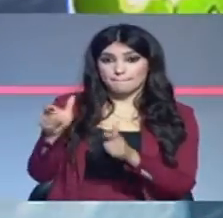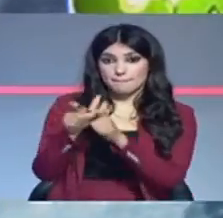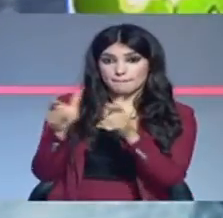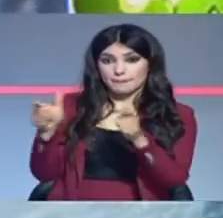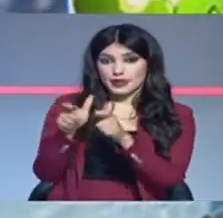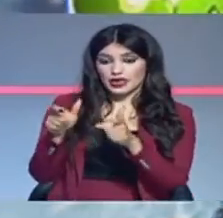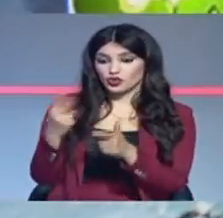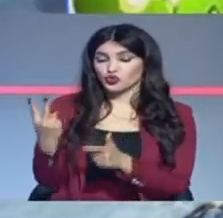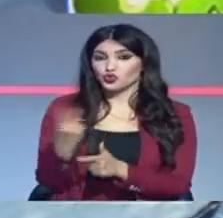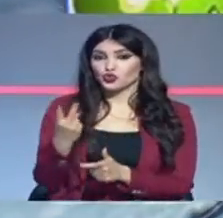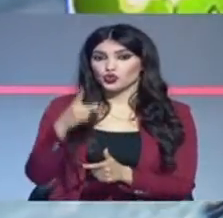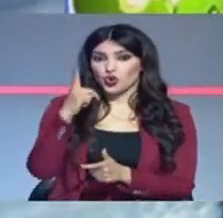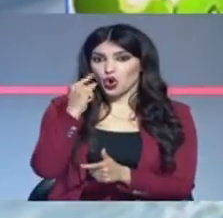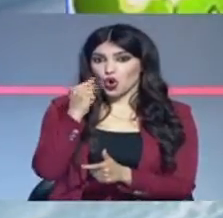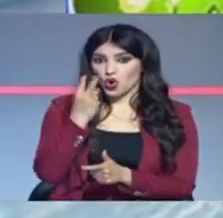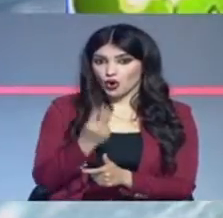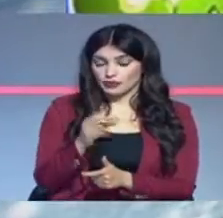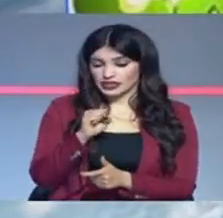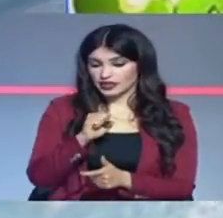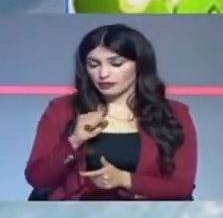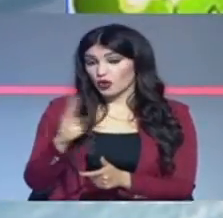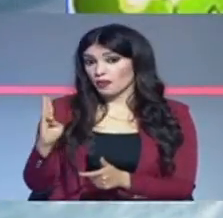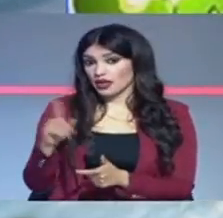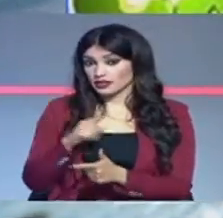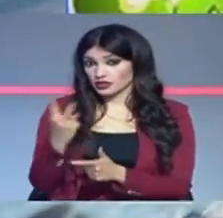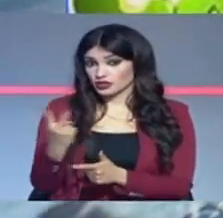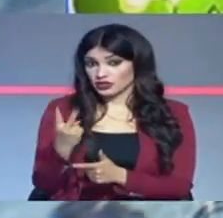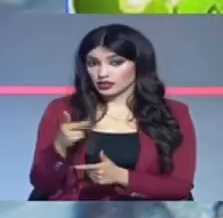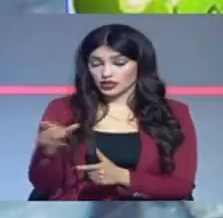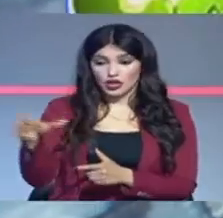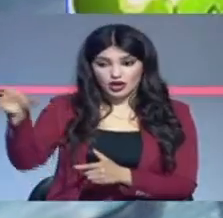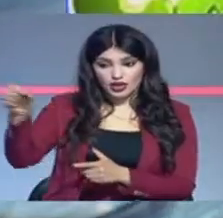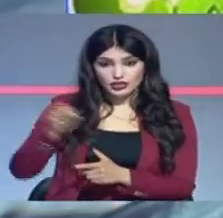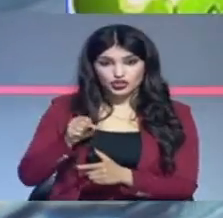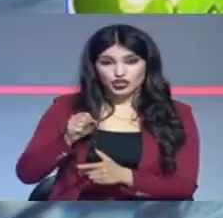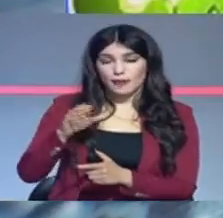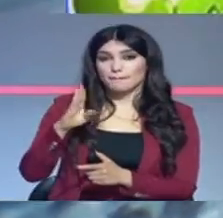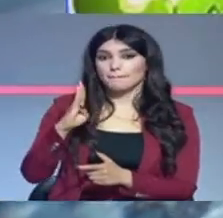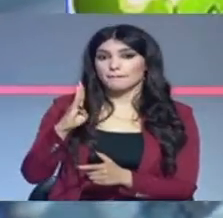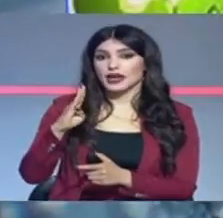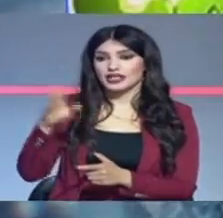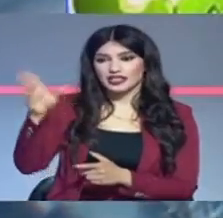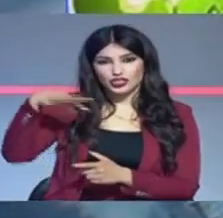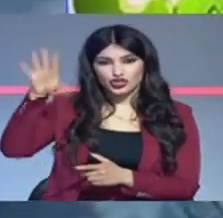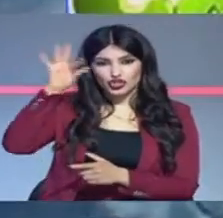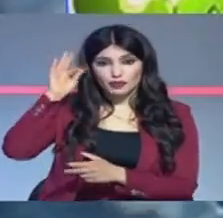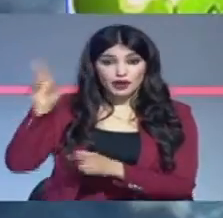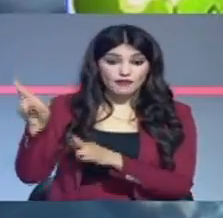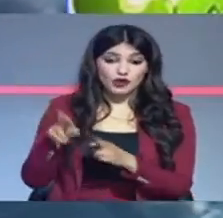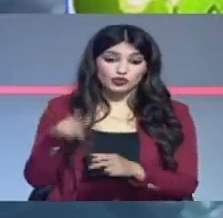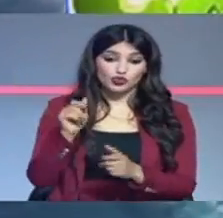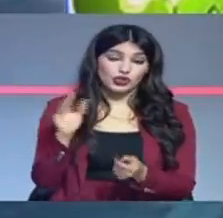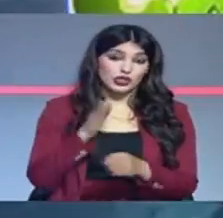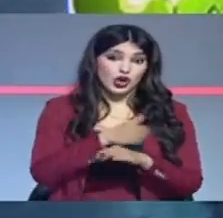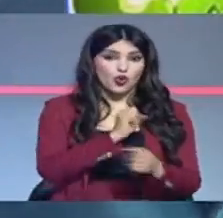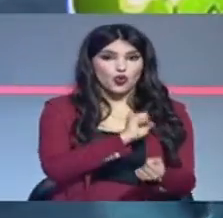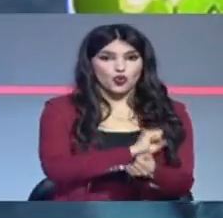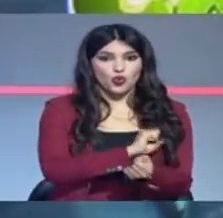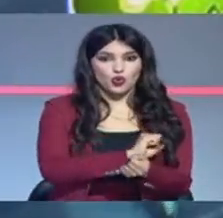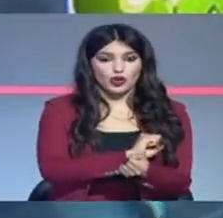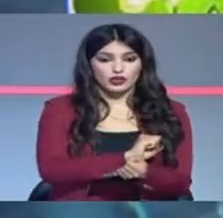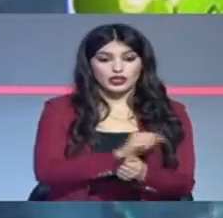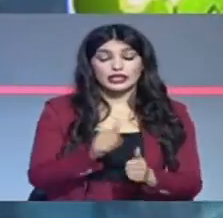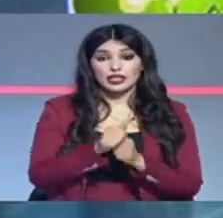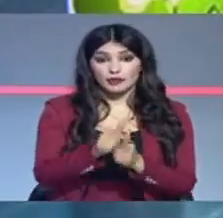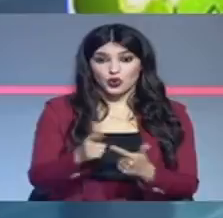سامي الفهري وبخصوص جلب بلحسن الطرابلسي الموجود بفرنسا ومقاومته كانت المدعي العام بالمصالح العدليه